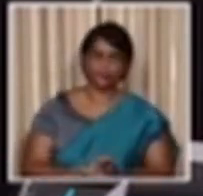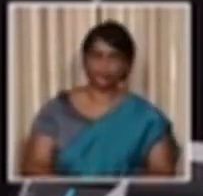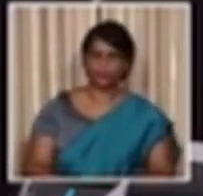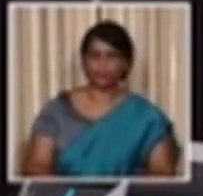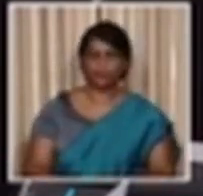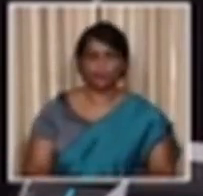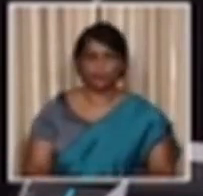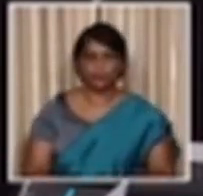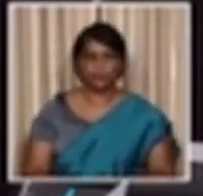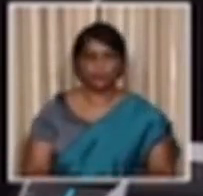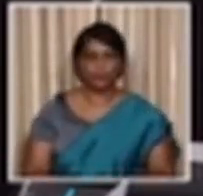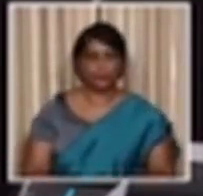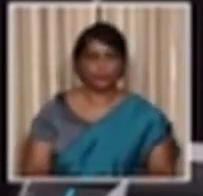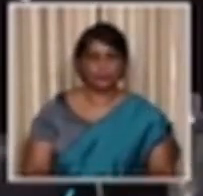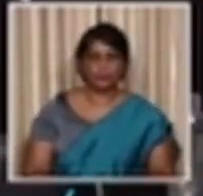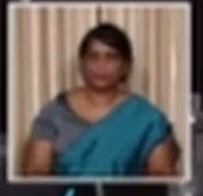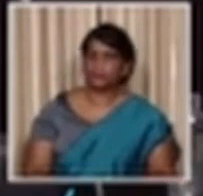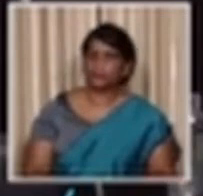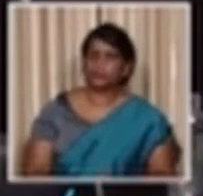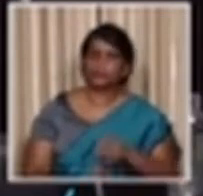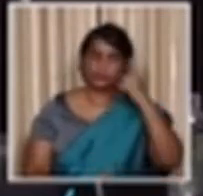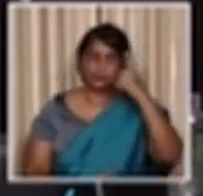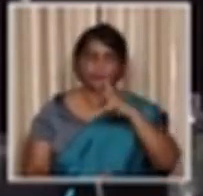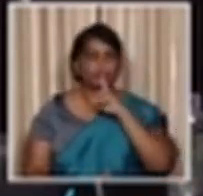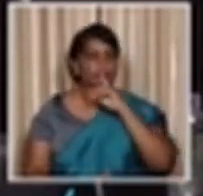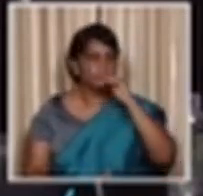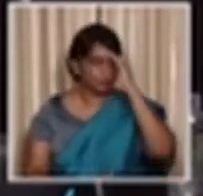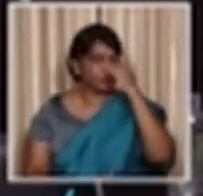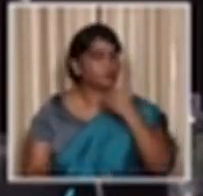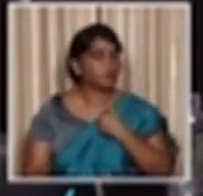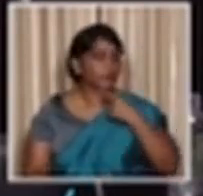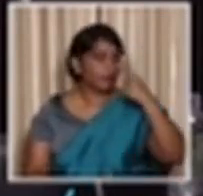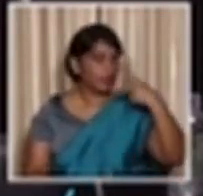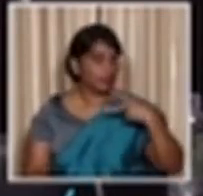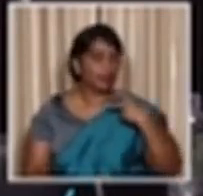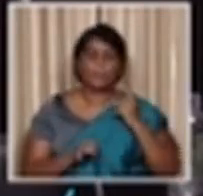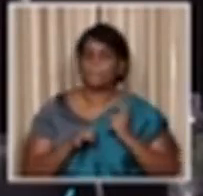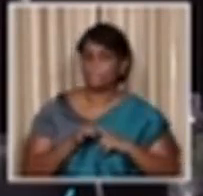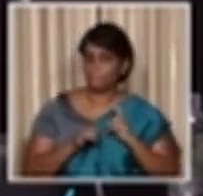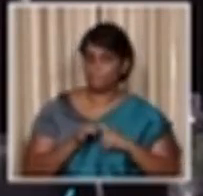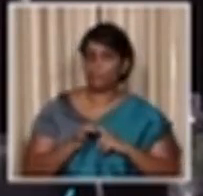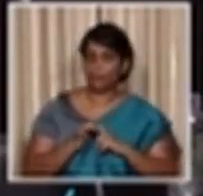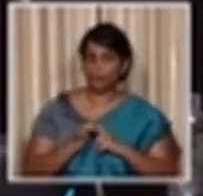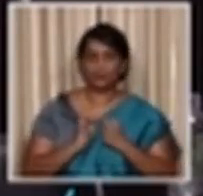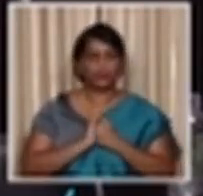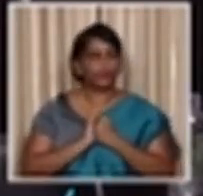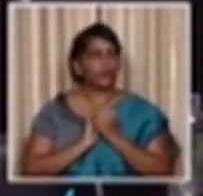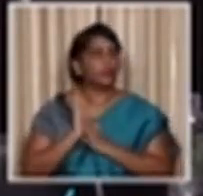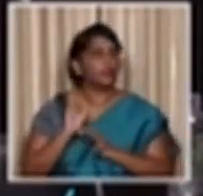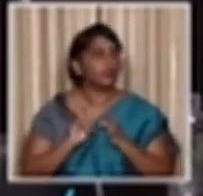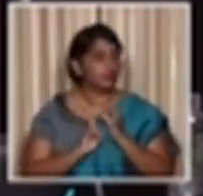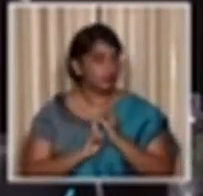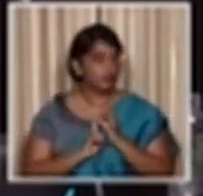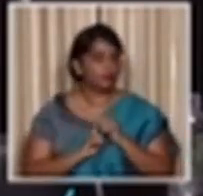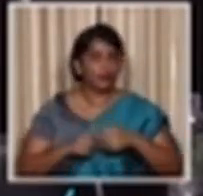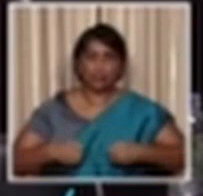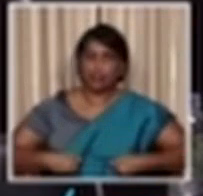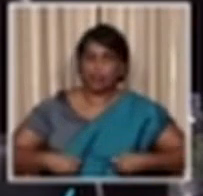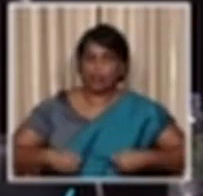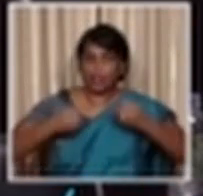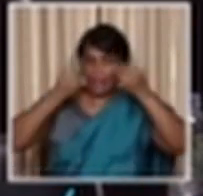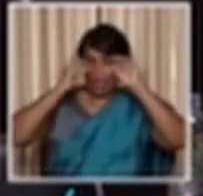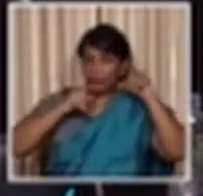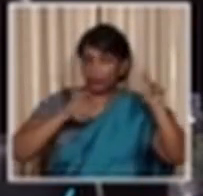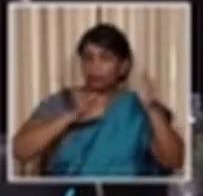කරුමන්තවන් දෙවෙනි ප්‍රශ්නය. නියෝජ්‍ය කතානායකතුමනි, මගේ දෙවෙනි අතුරු ප්‍රශ්නය ගරු අමාත්‍යතුමනි දැන් රිලවුන්ට